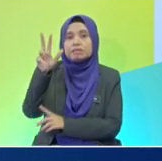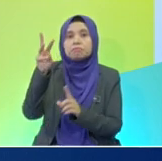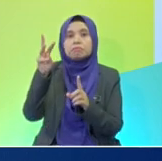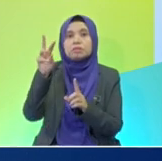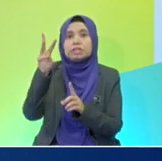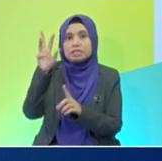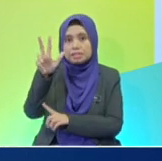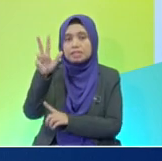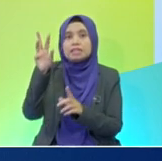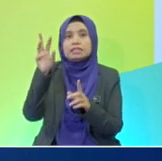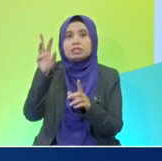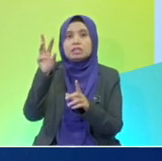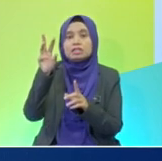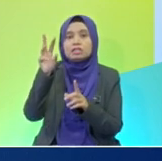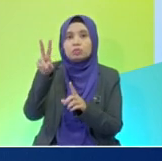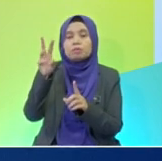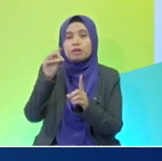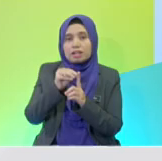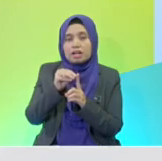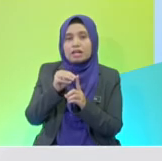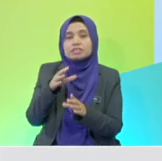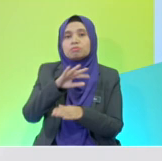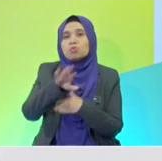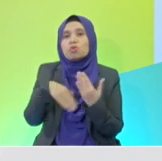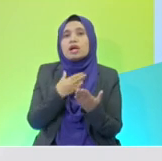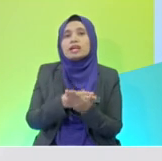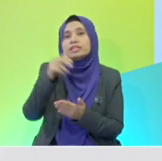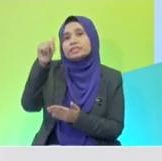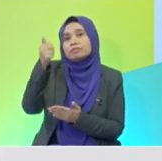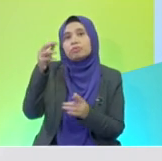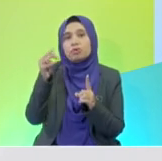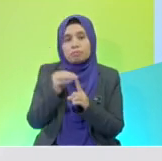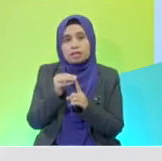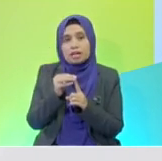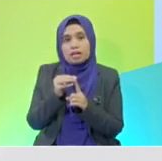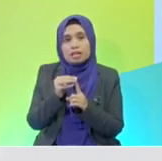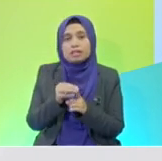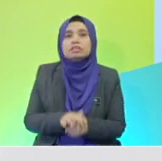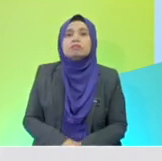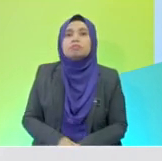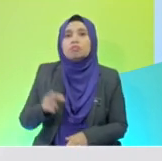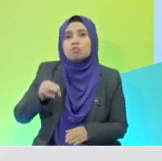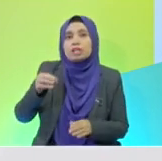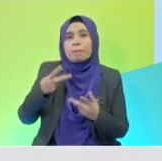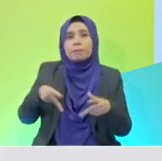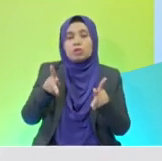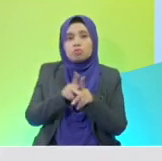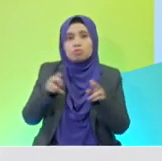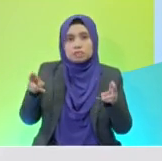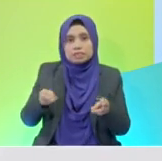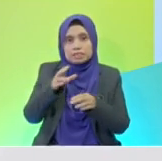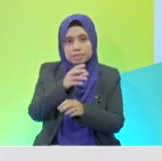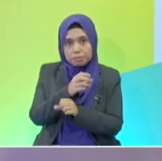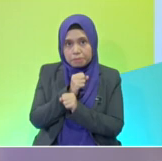jadi jumlah keseluruhan berapa gizi ada 10 marka Oke jadi di sini untuk